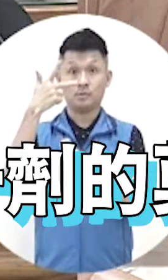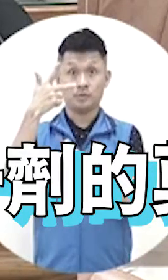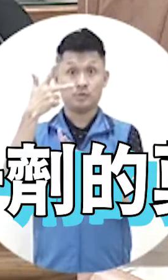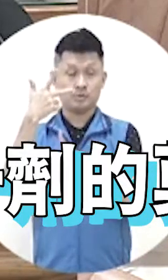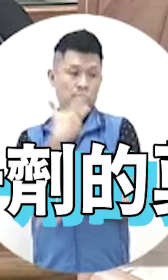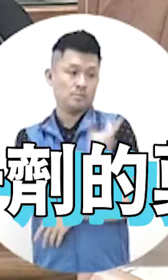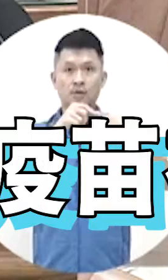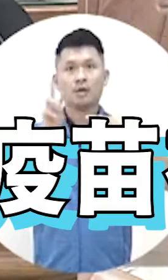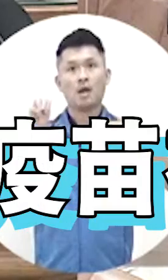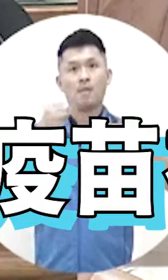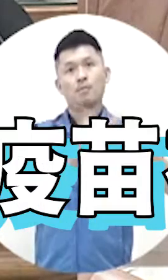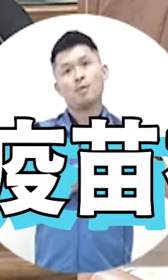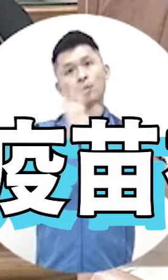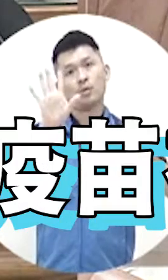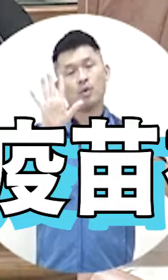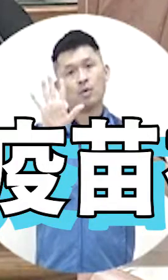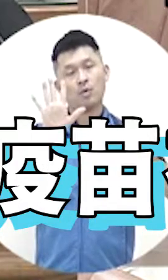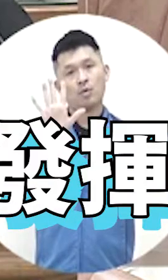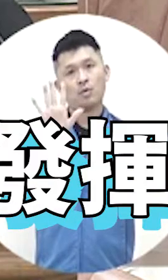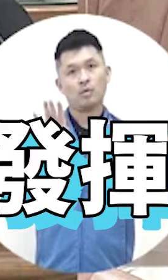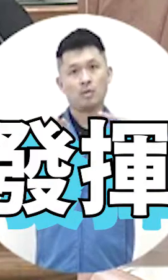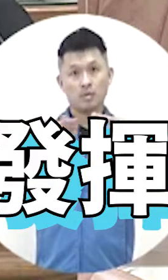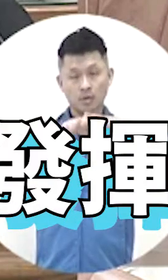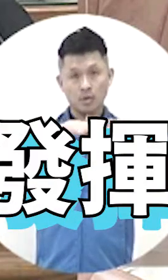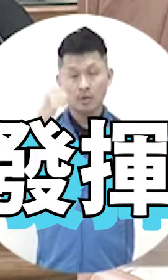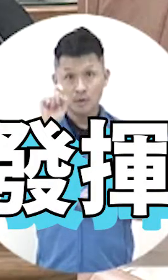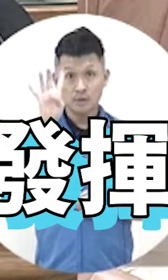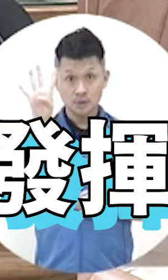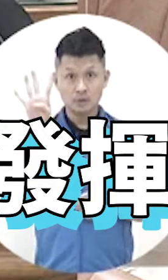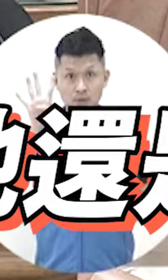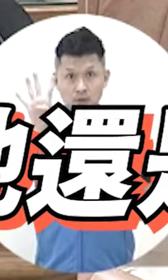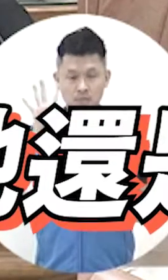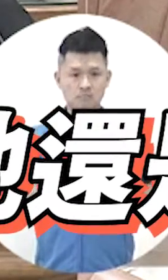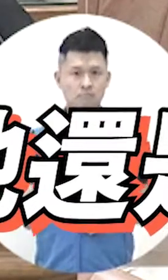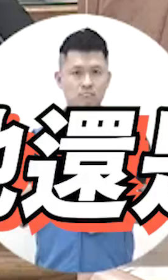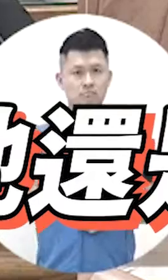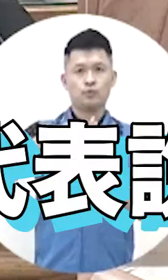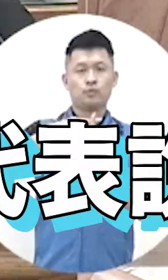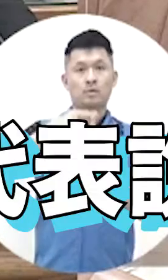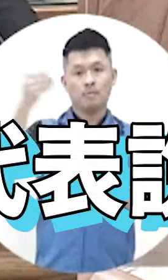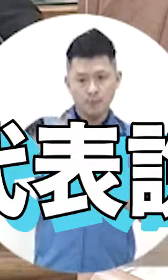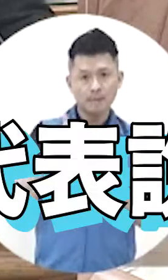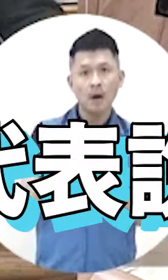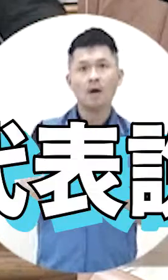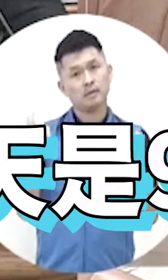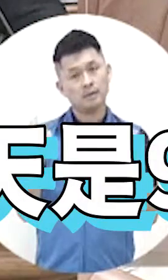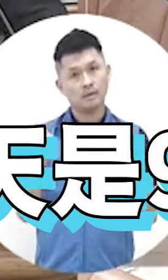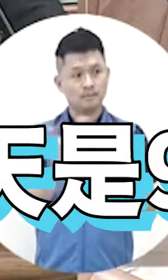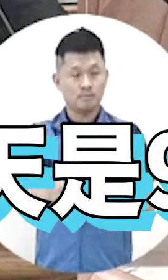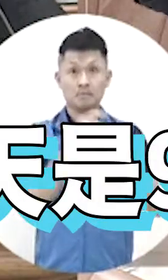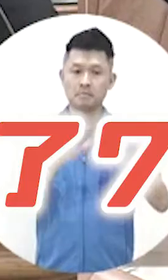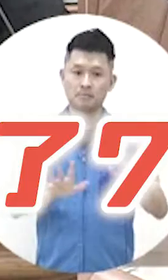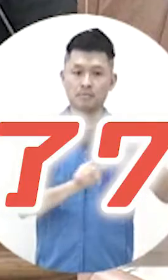第一剂的莫德纳的疫苗，理论上疫苗在14天就应该要发挥它的效果，可是他还是确诊，是不是代表说打一剂？今